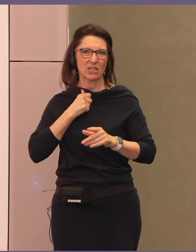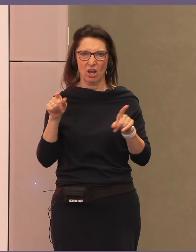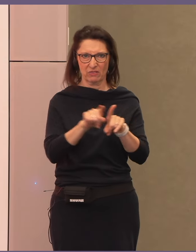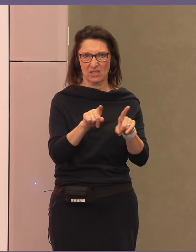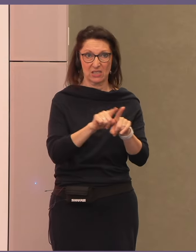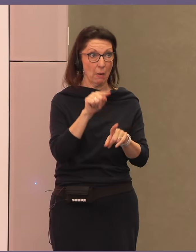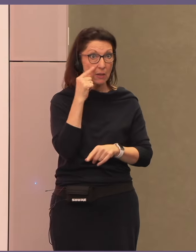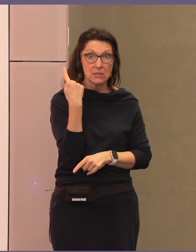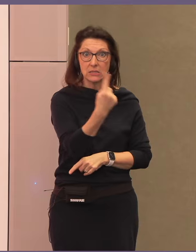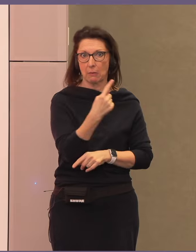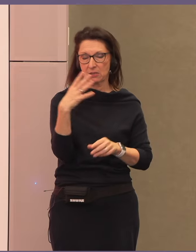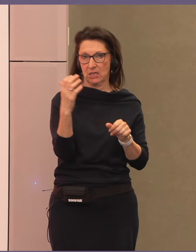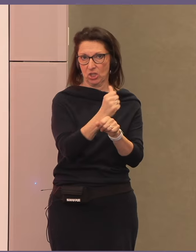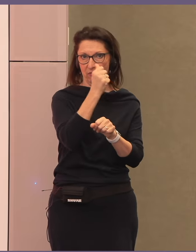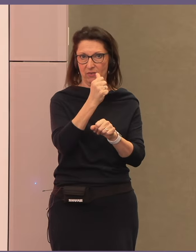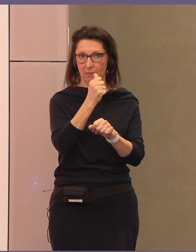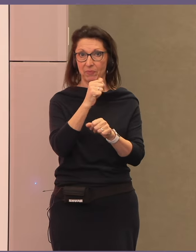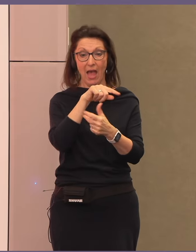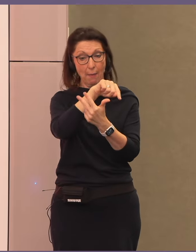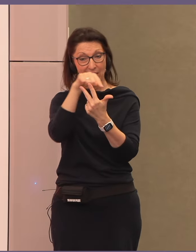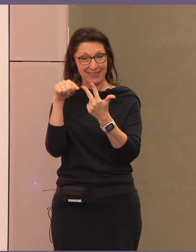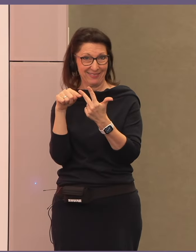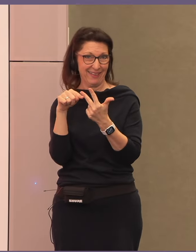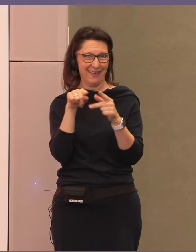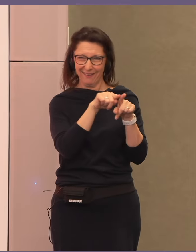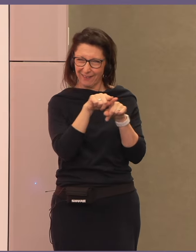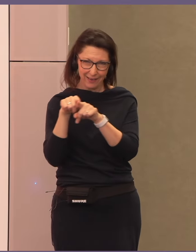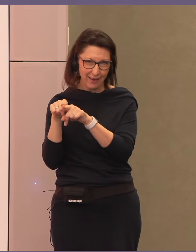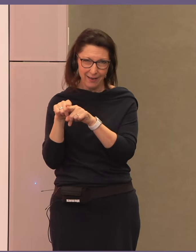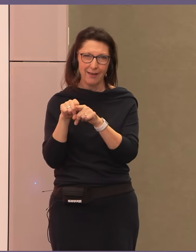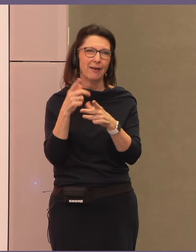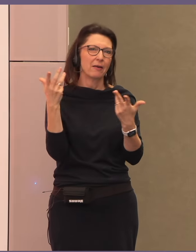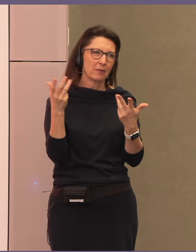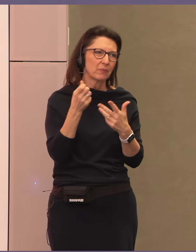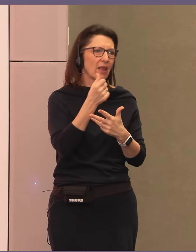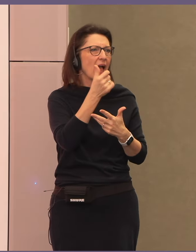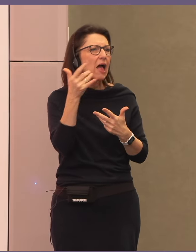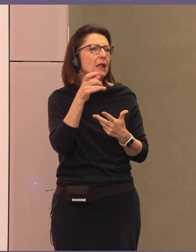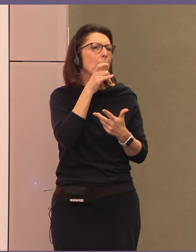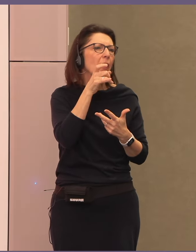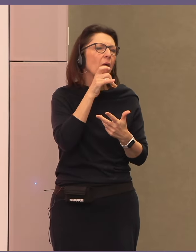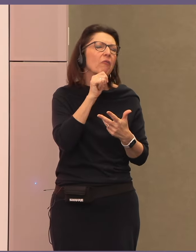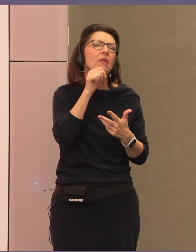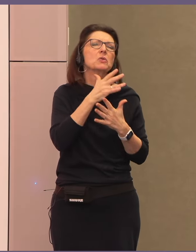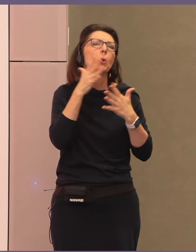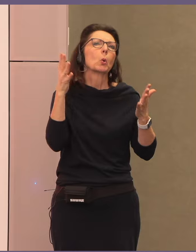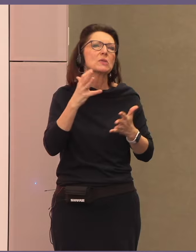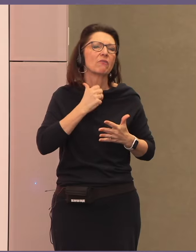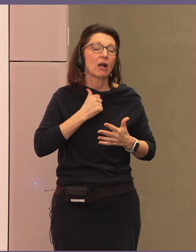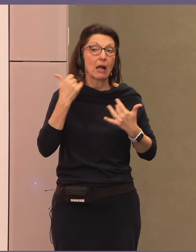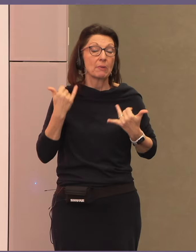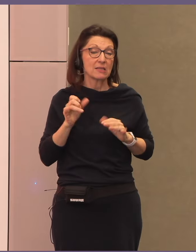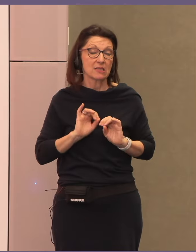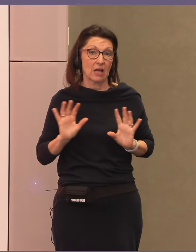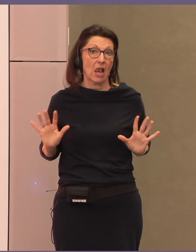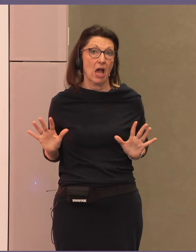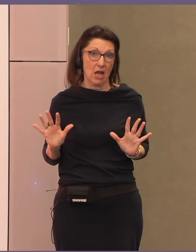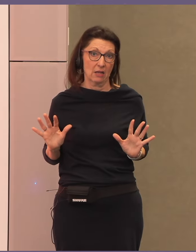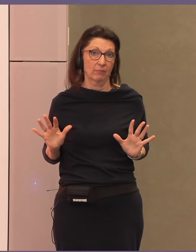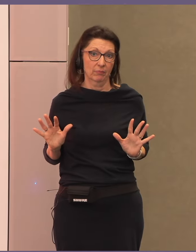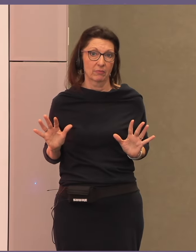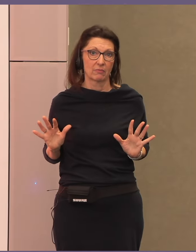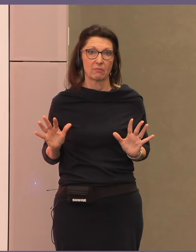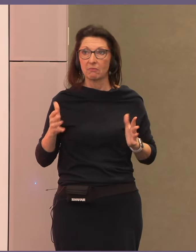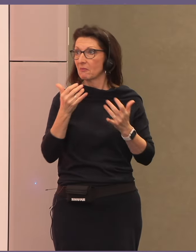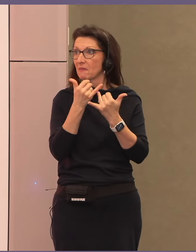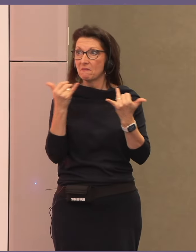Was sie aber wiederum alle gemeinsam hatten, also auch die, die vielleicht beruflich weniger erfolgreich waren, ist heute so offensichtlich wie damals nicht